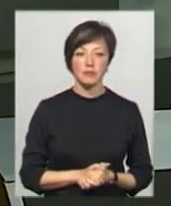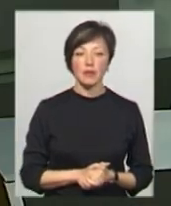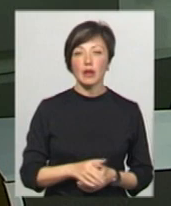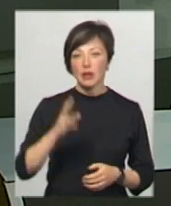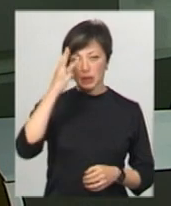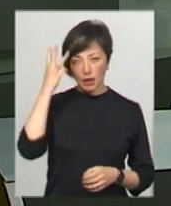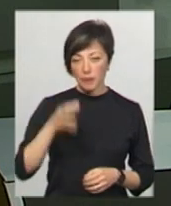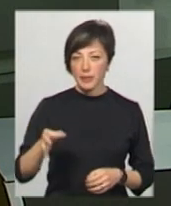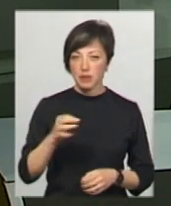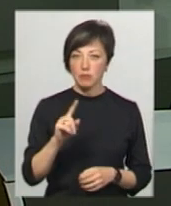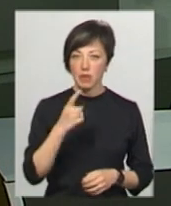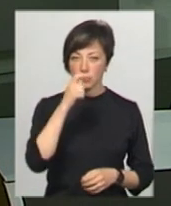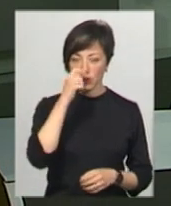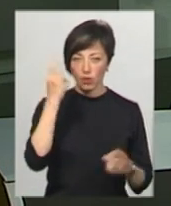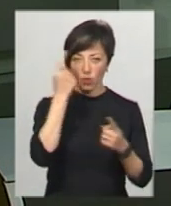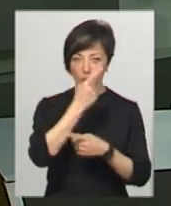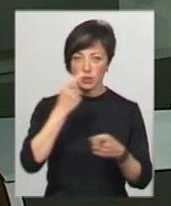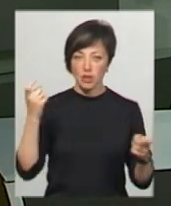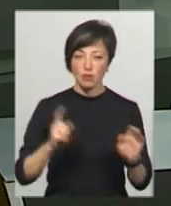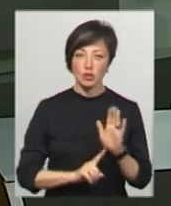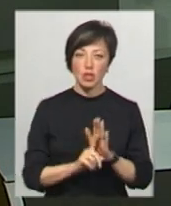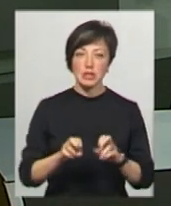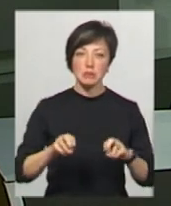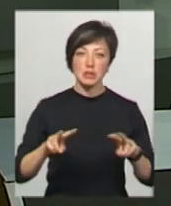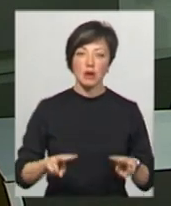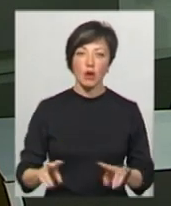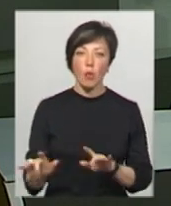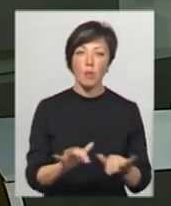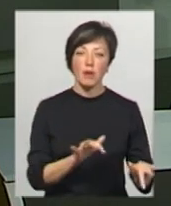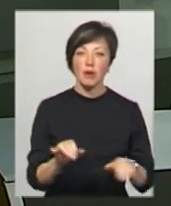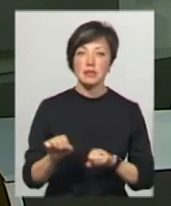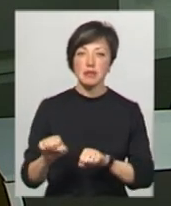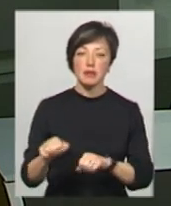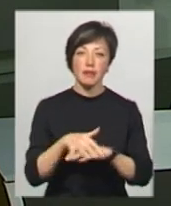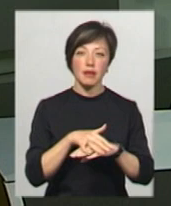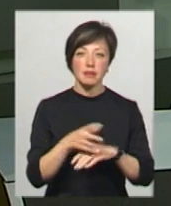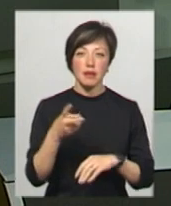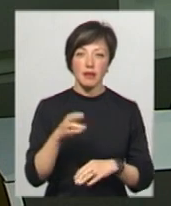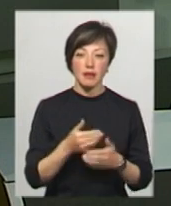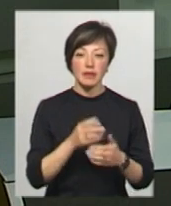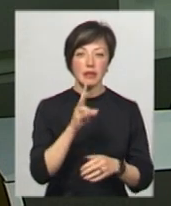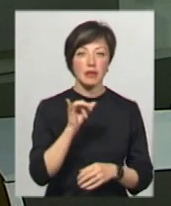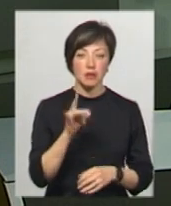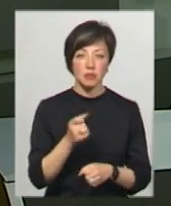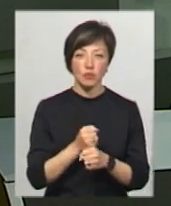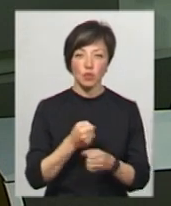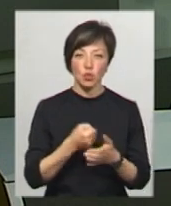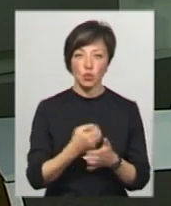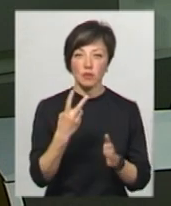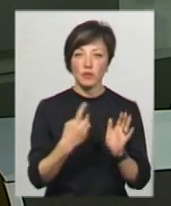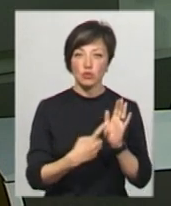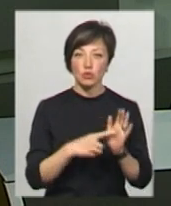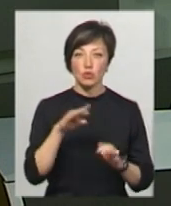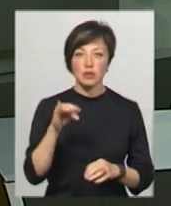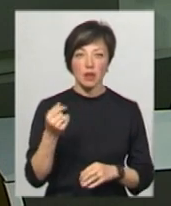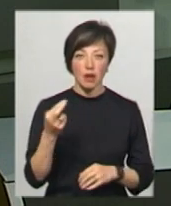Нагадаю, на Хмельниччині 1 квітня оголосили початок спеціальної операції щодо захисту населення від кору, яка діятиме до 26